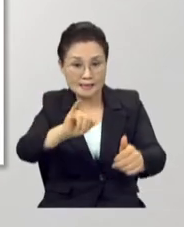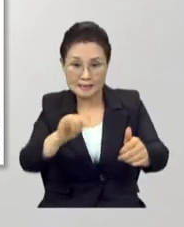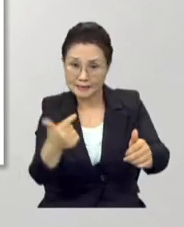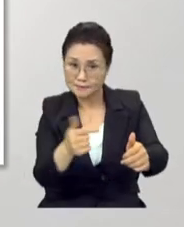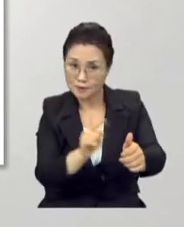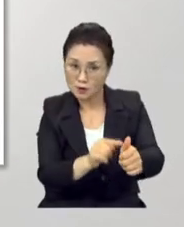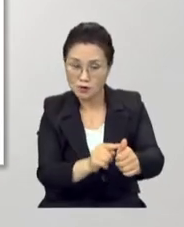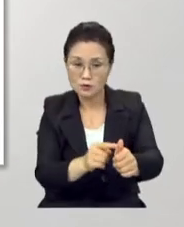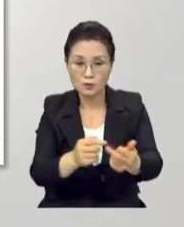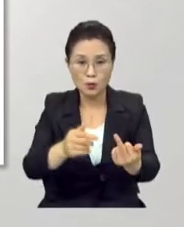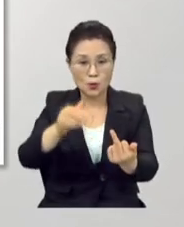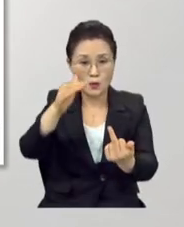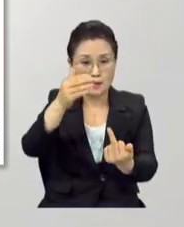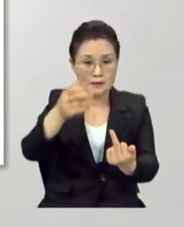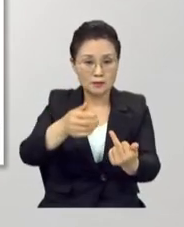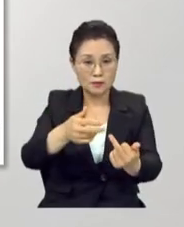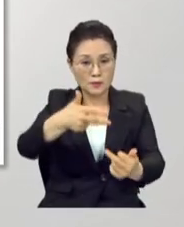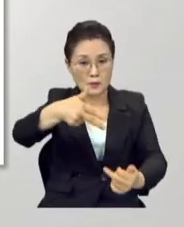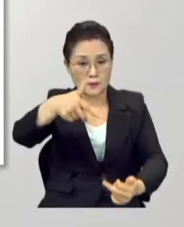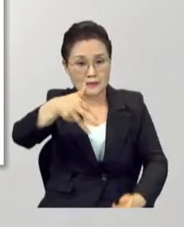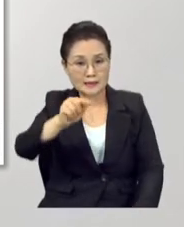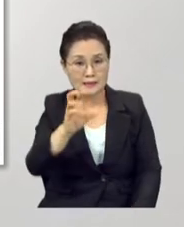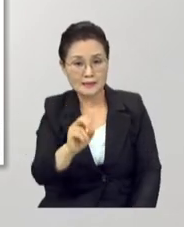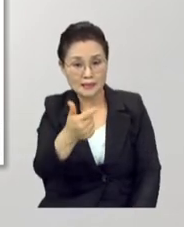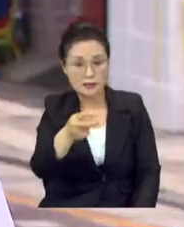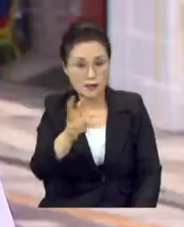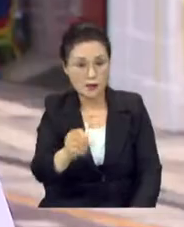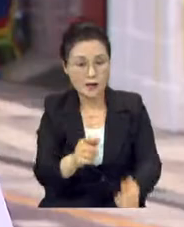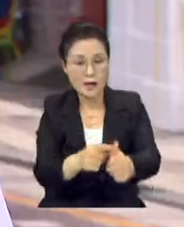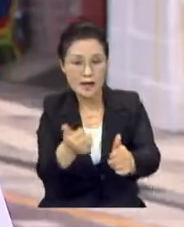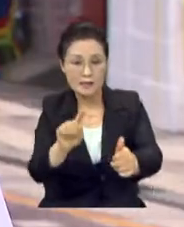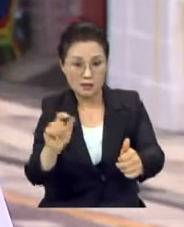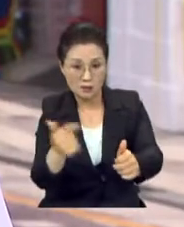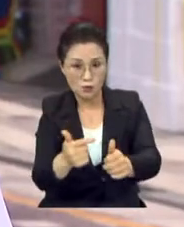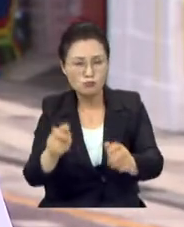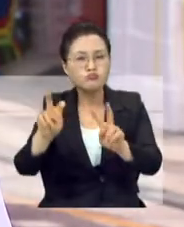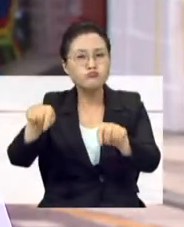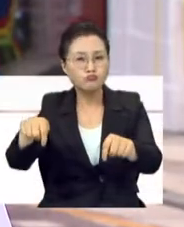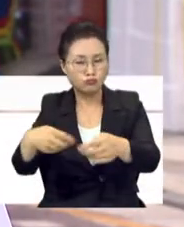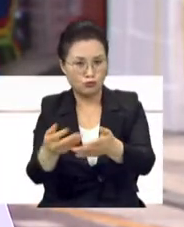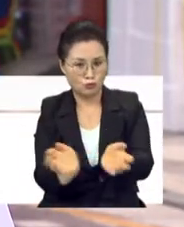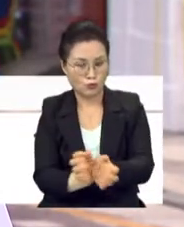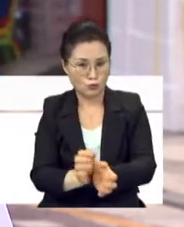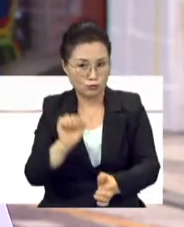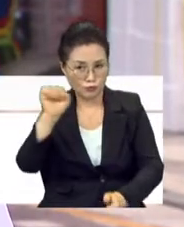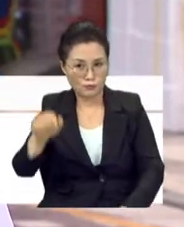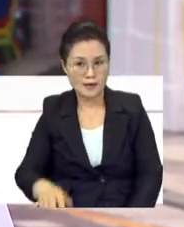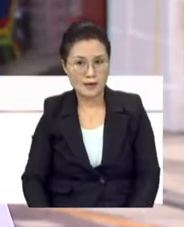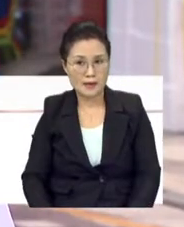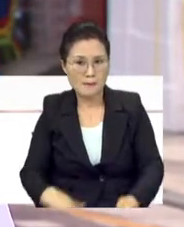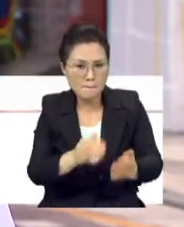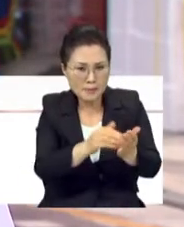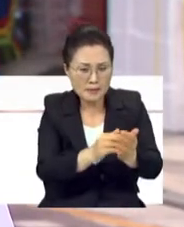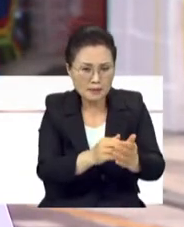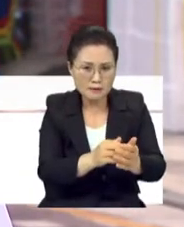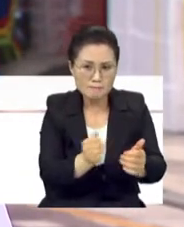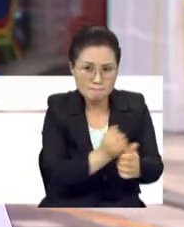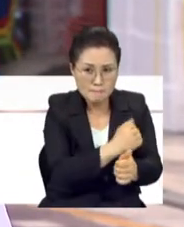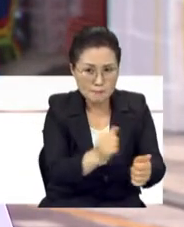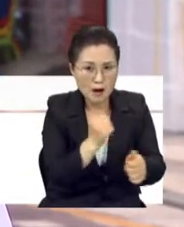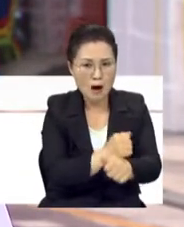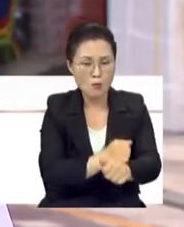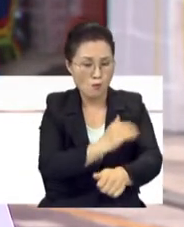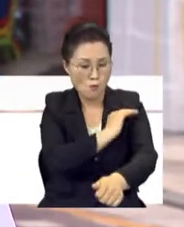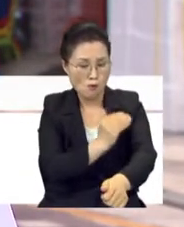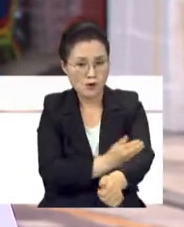창녕의 한정우 9 수 까지 결단을 내렸습니다 리리스 에서야 파고 그렇게 해서 권력을 나누어 먹기 식으로